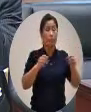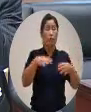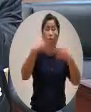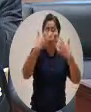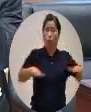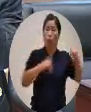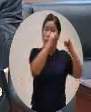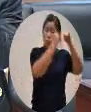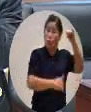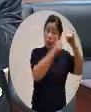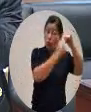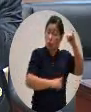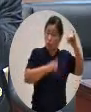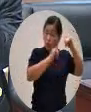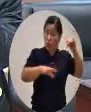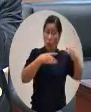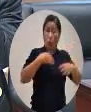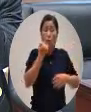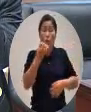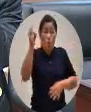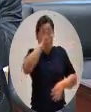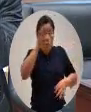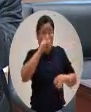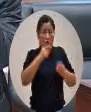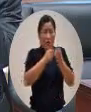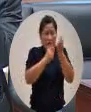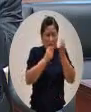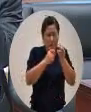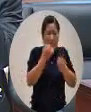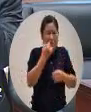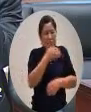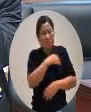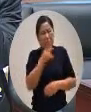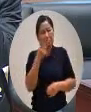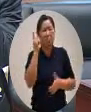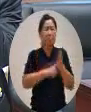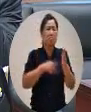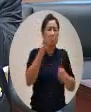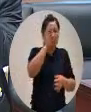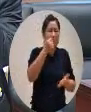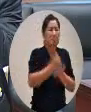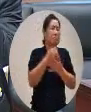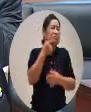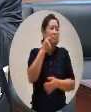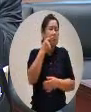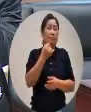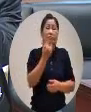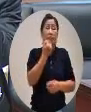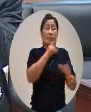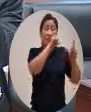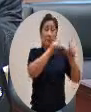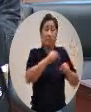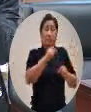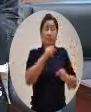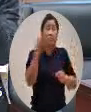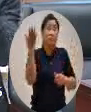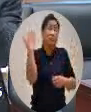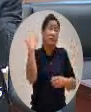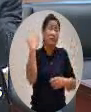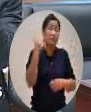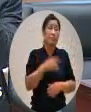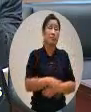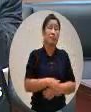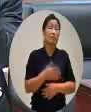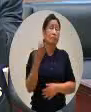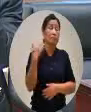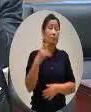史我們能找我們會盡量找但是有很多東西可能不是那麼容易那是不是可以比照像國有財那個李局